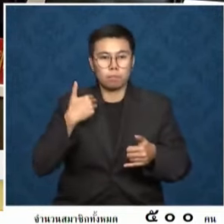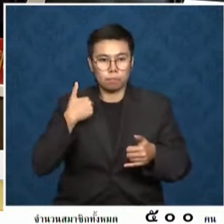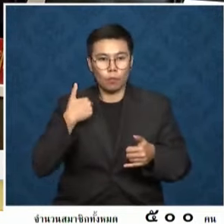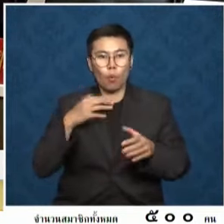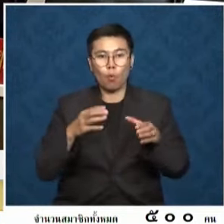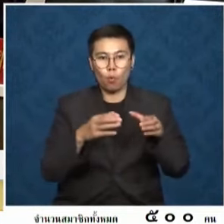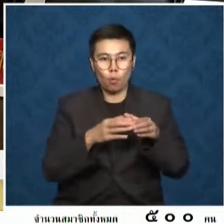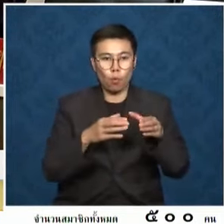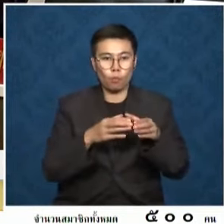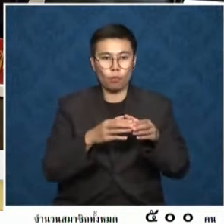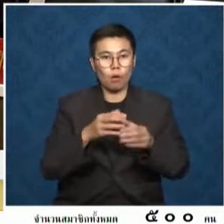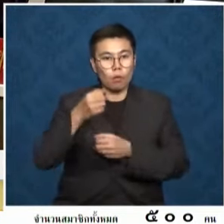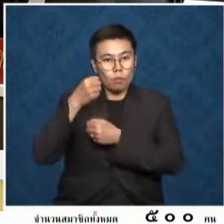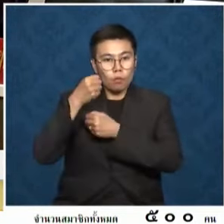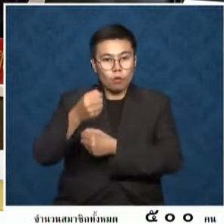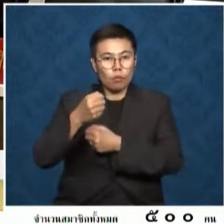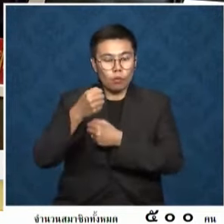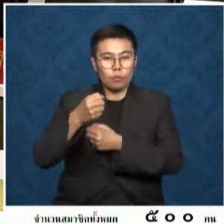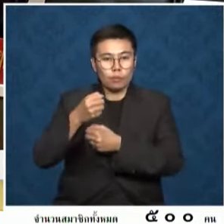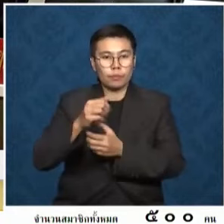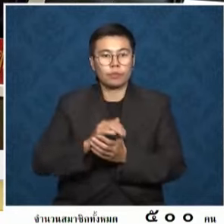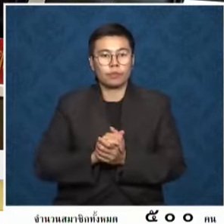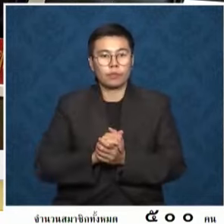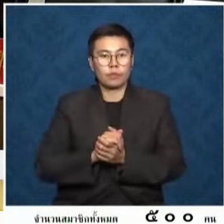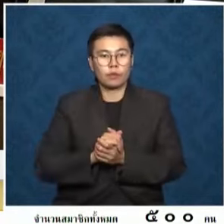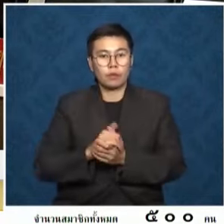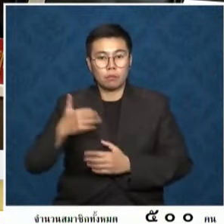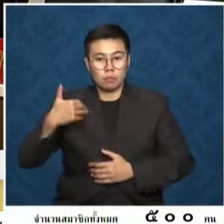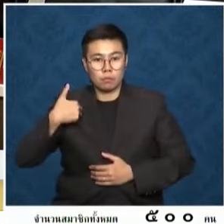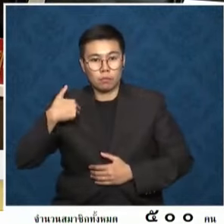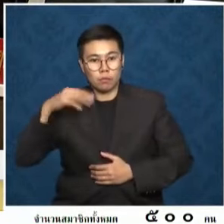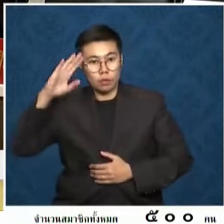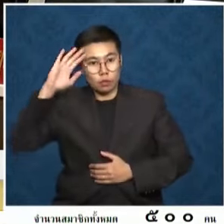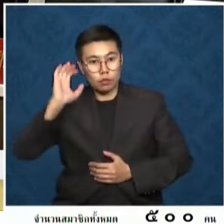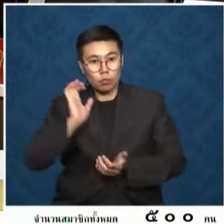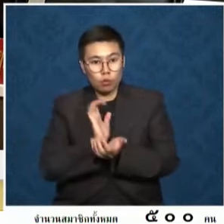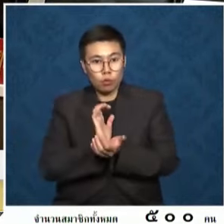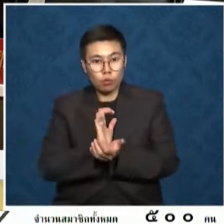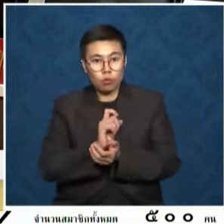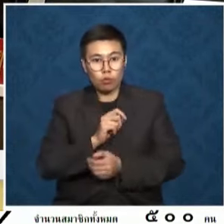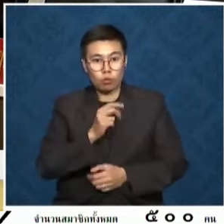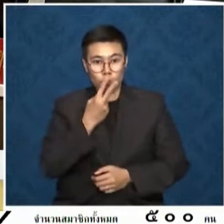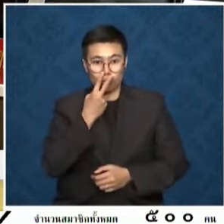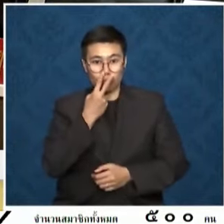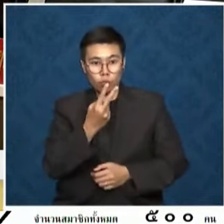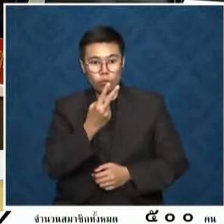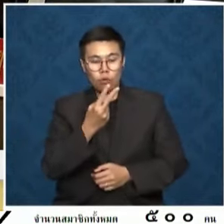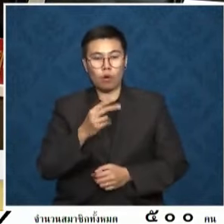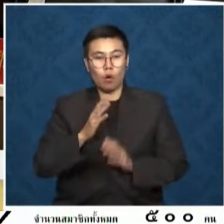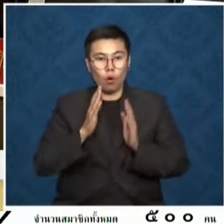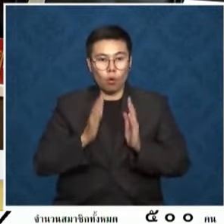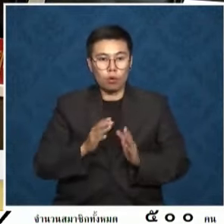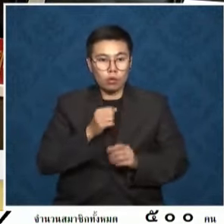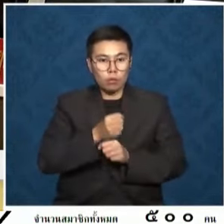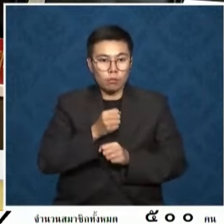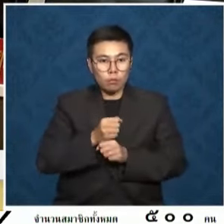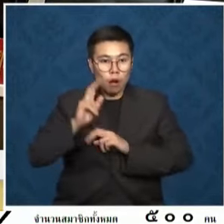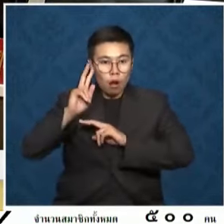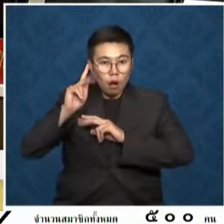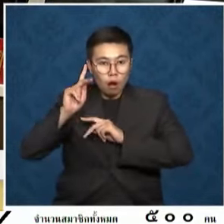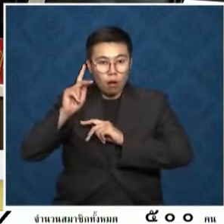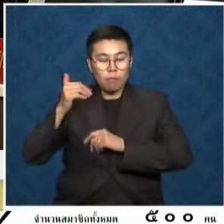อกลุ่มนักเคลื่อนไหวโดยเกิดขึ้นต่อหน้าตำรวจเกิดขึ้นต่อหน้าสื่อมวลชน